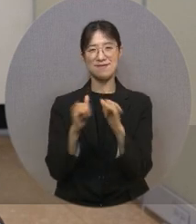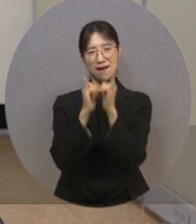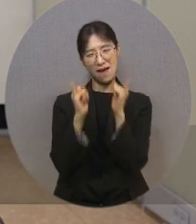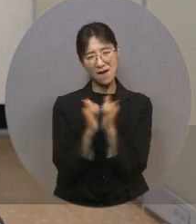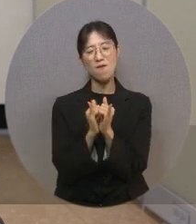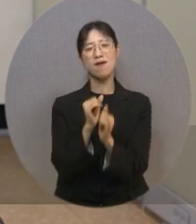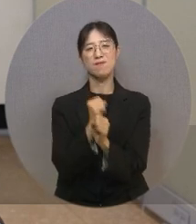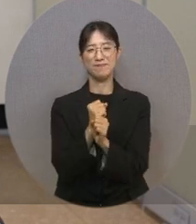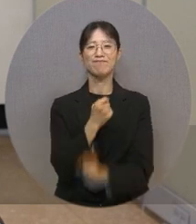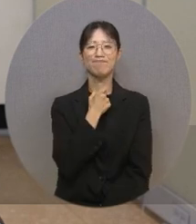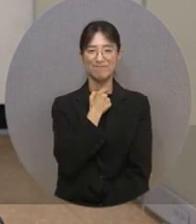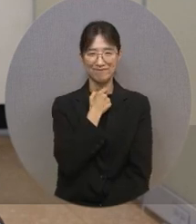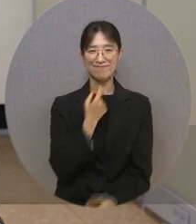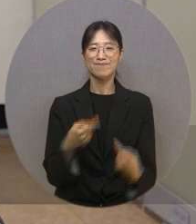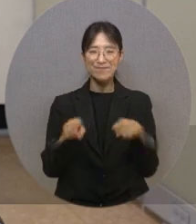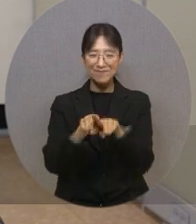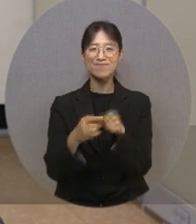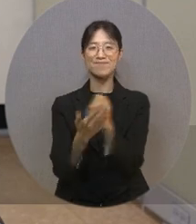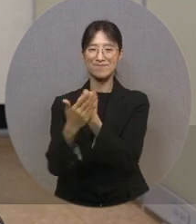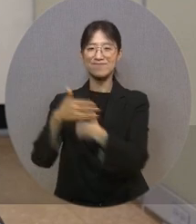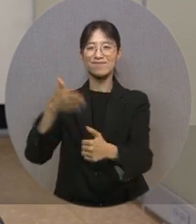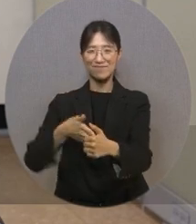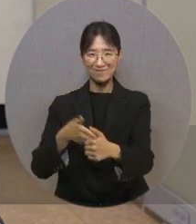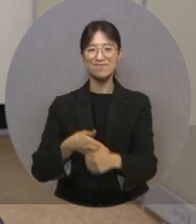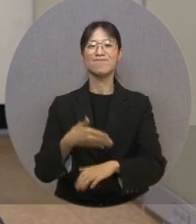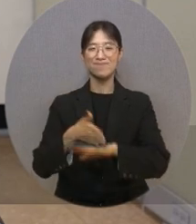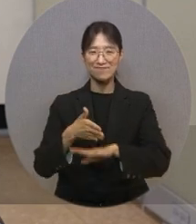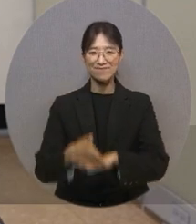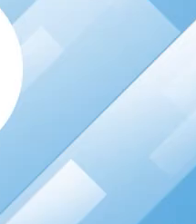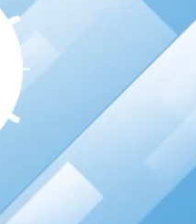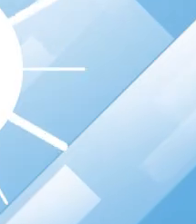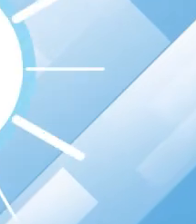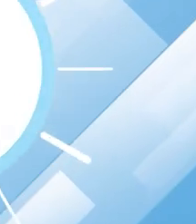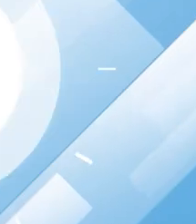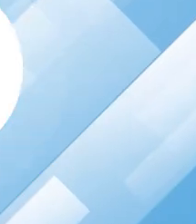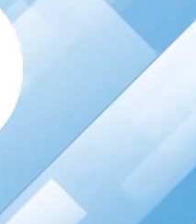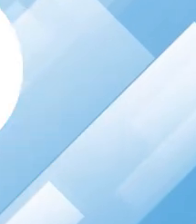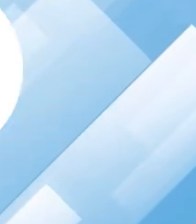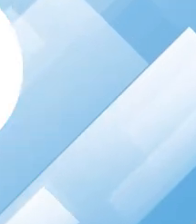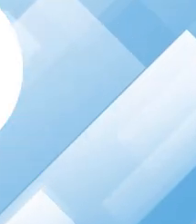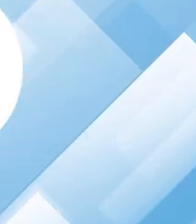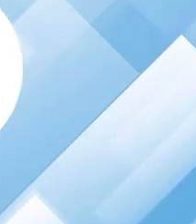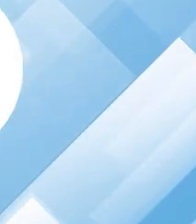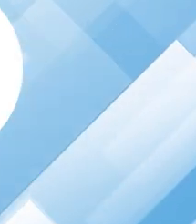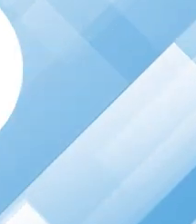사는 사회가 되기를 소망합니다. 함께해 주시면 감사드리겠습니다. 고맙습니다.